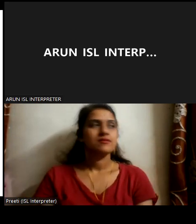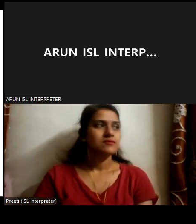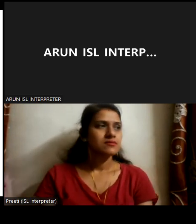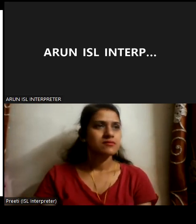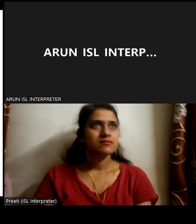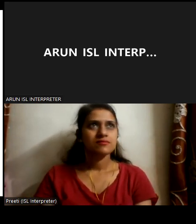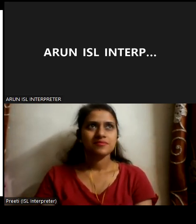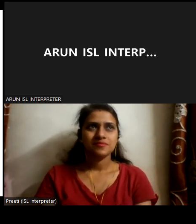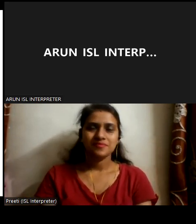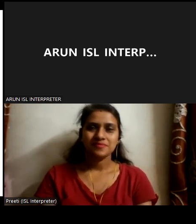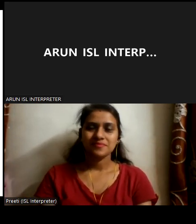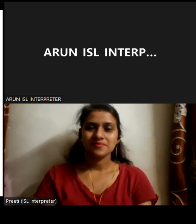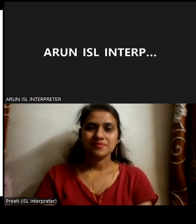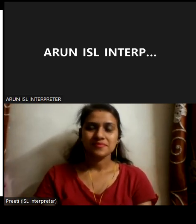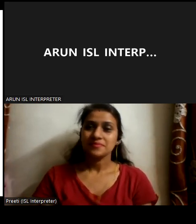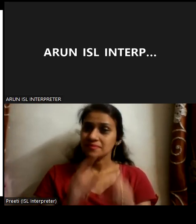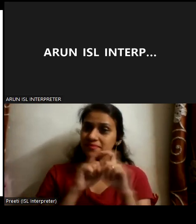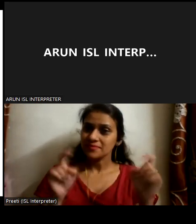clear hai? आगे बढ़े हम.